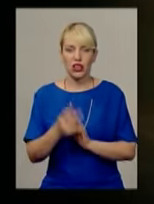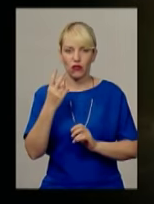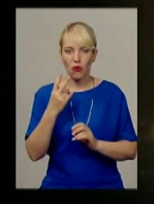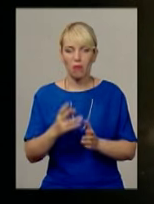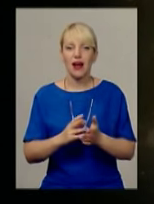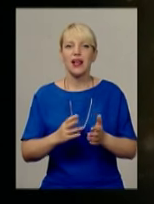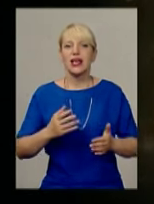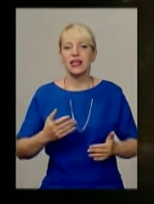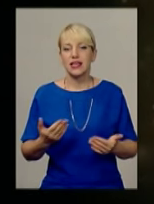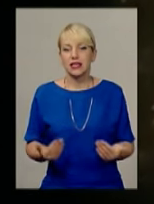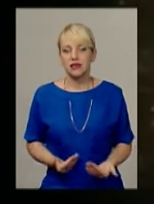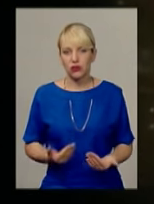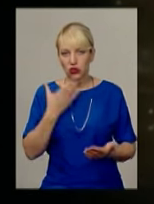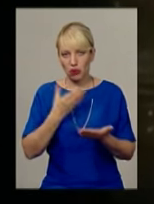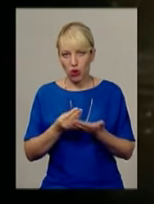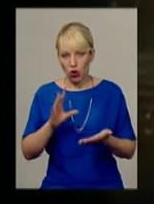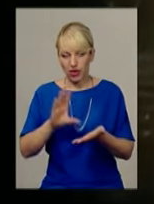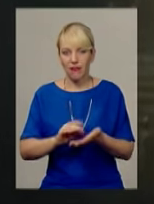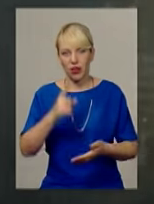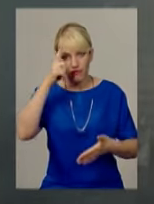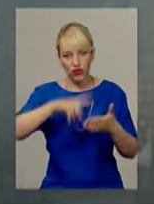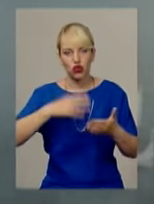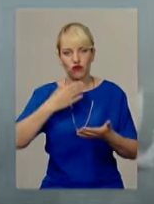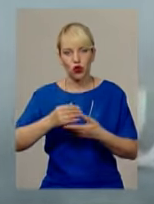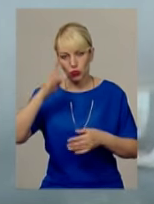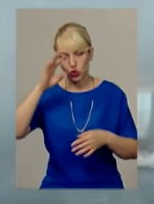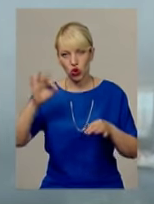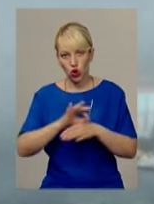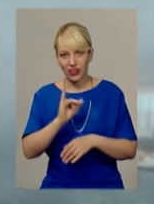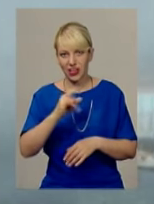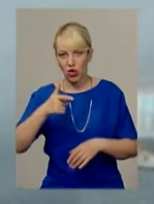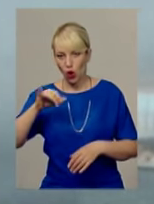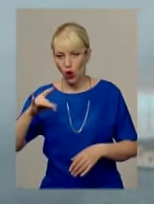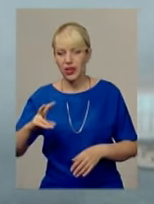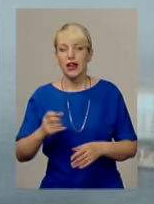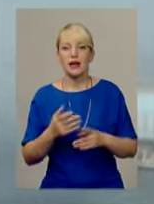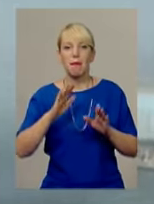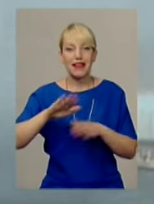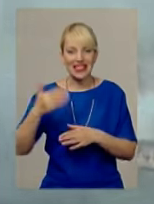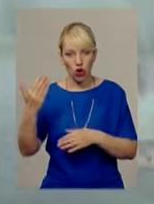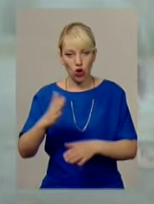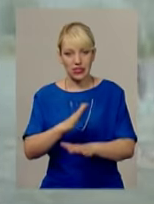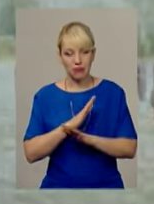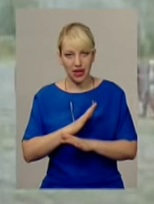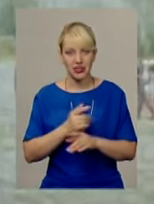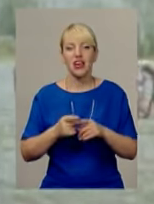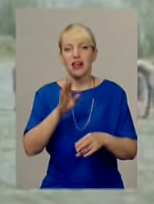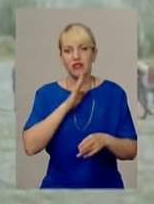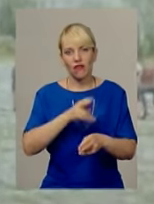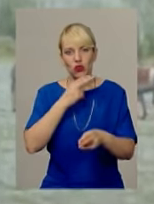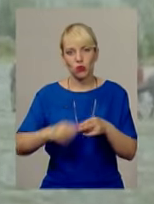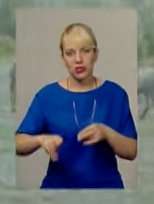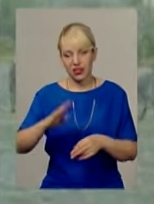яскравими епізодами власної біографії. По-перше, вірністю своєму чоловіку Ігорю, навіть після його смерті, за неї вона відімстила